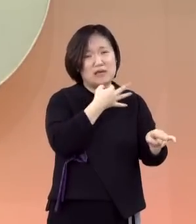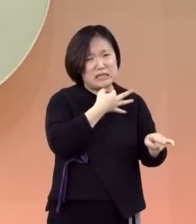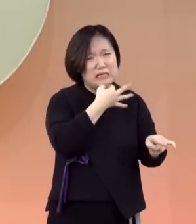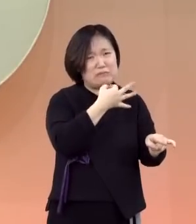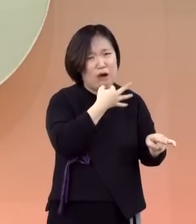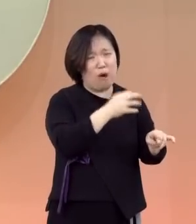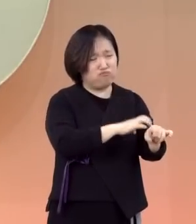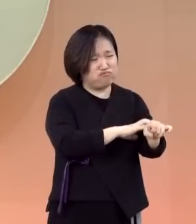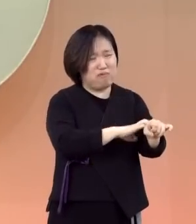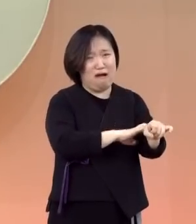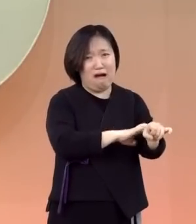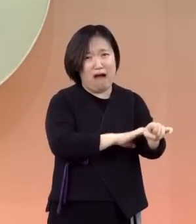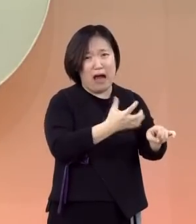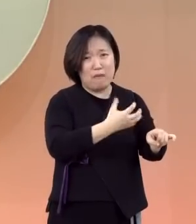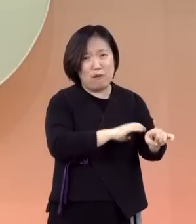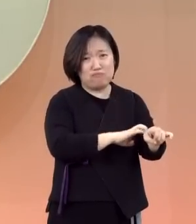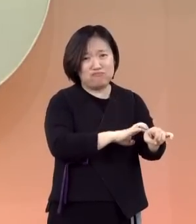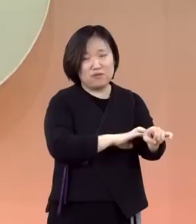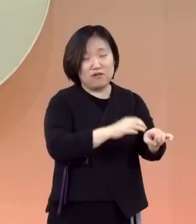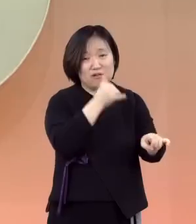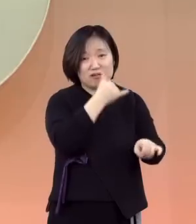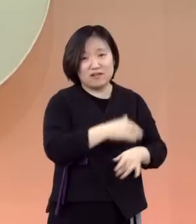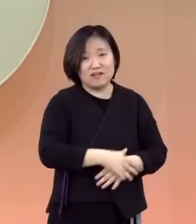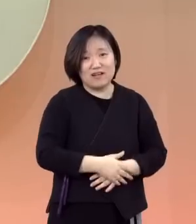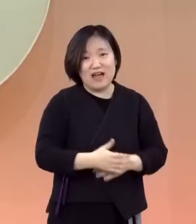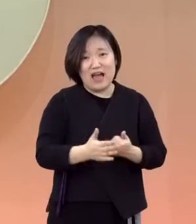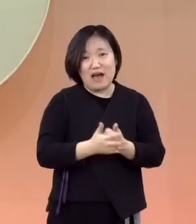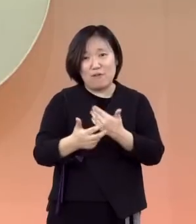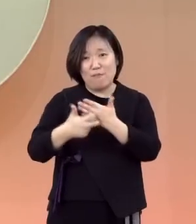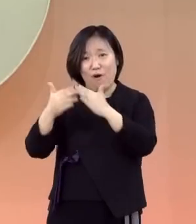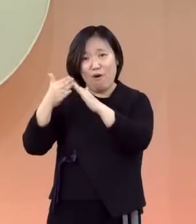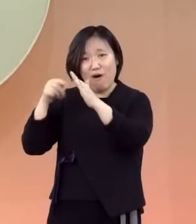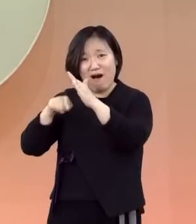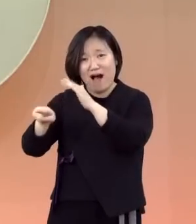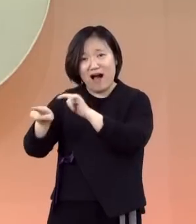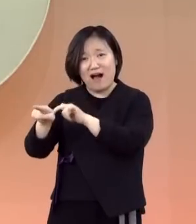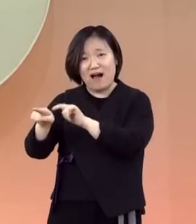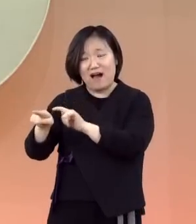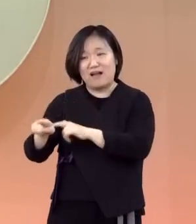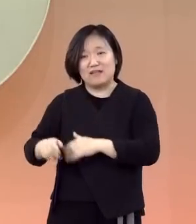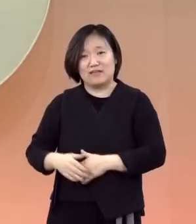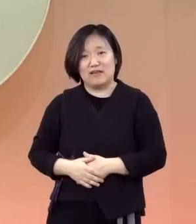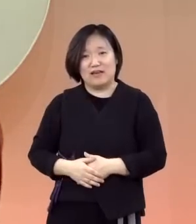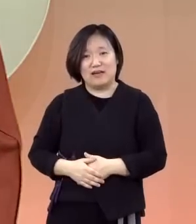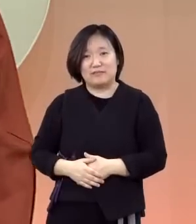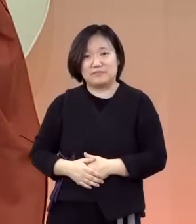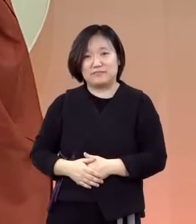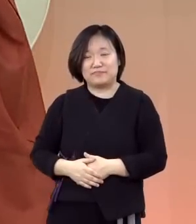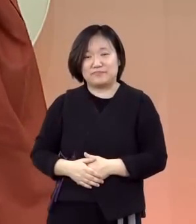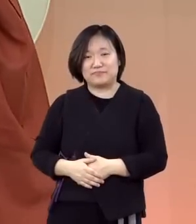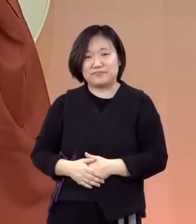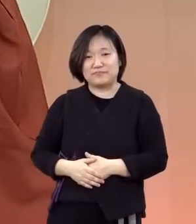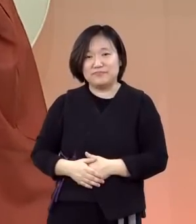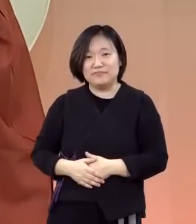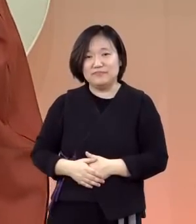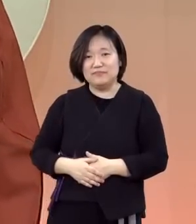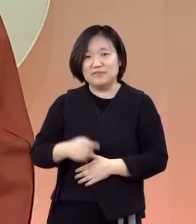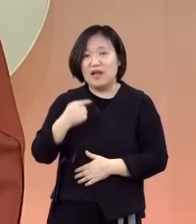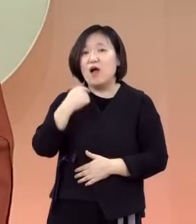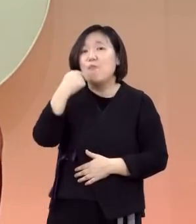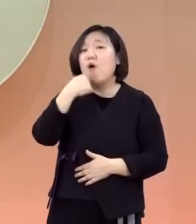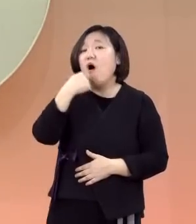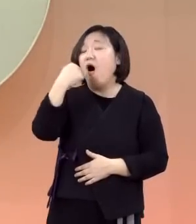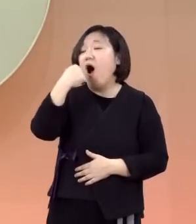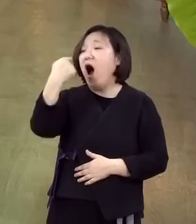방송과강의중에계속기침이나와서결국더이상참을수없었어요.그래서 결국병원에갔습니다.예. 이비인후과진료소.